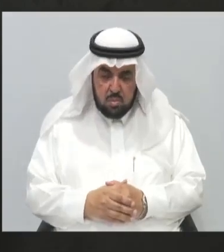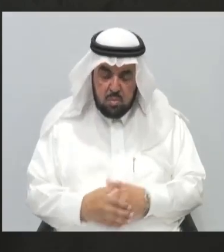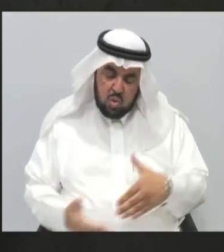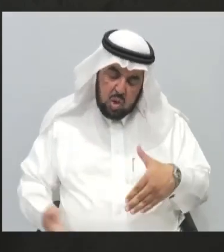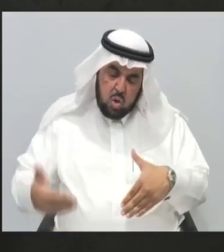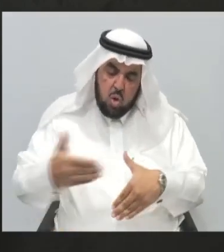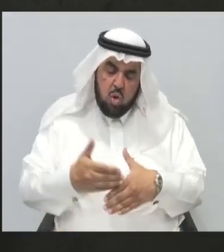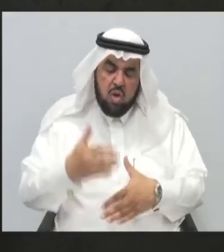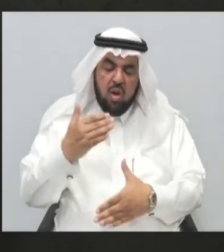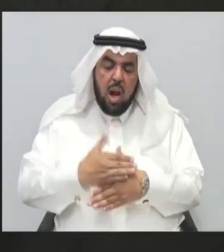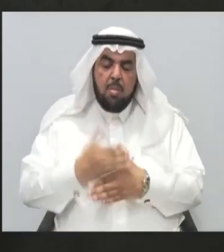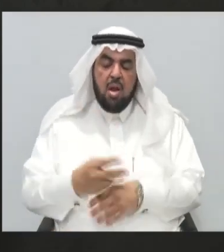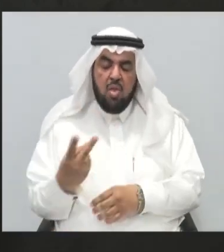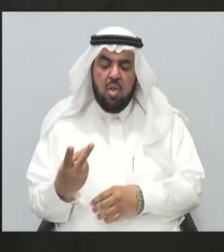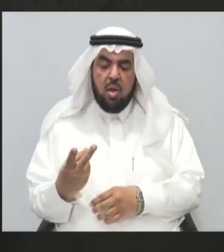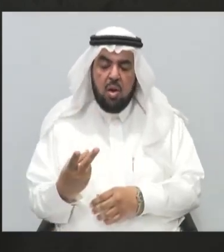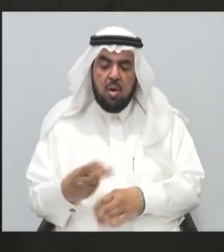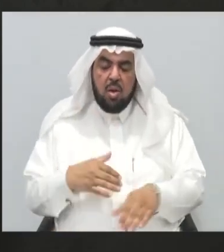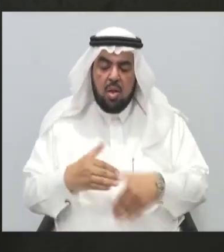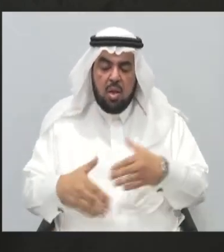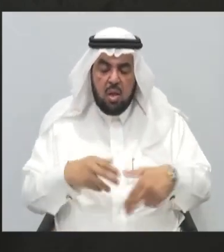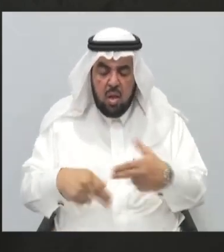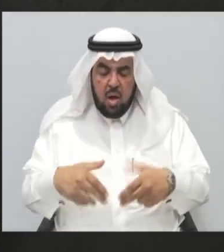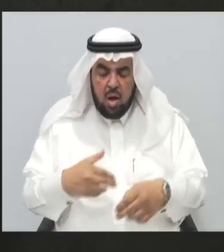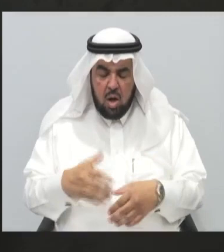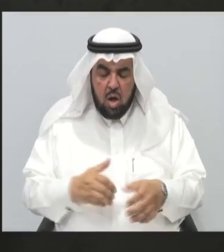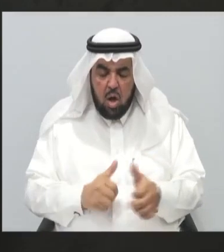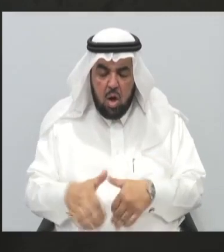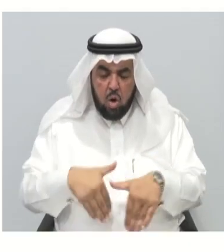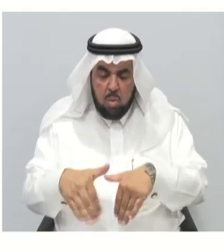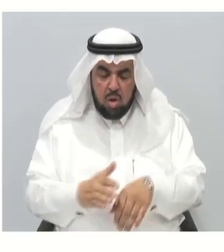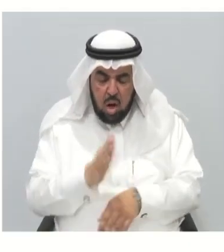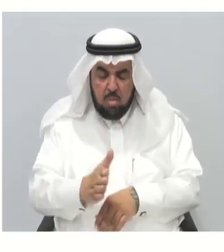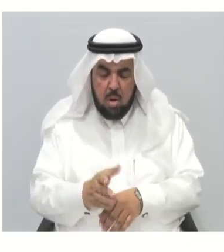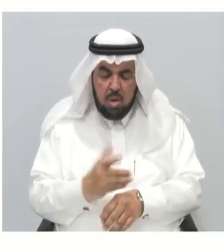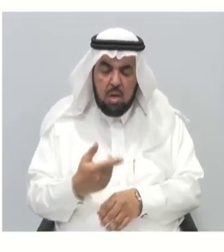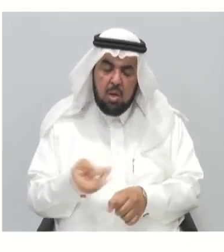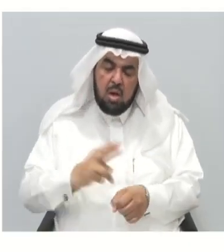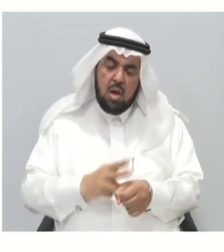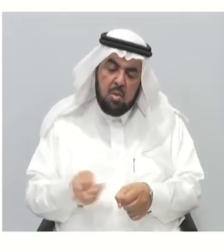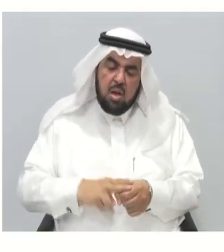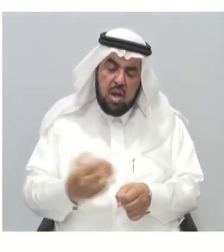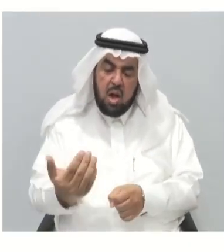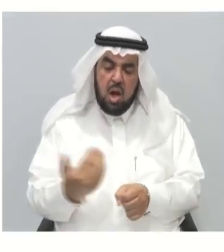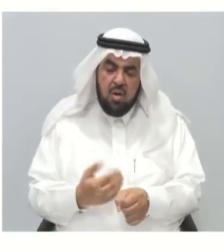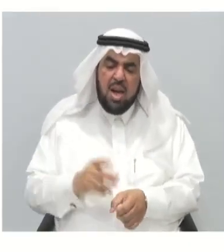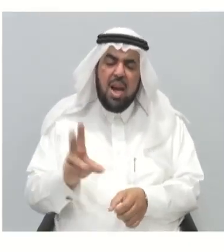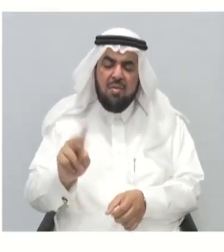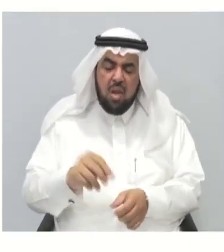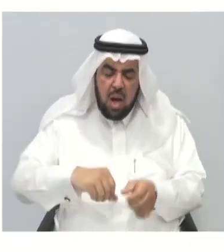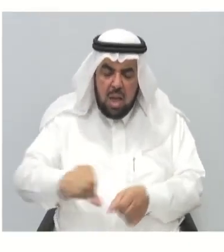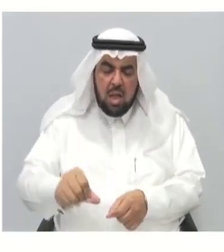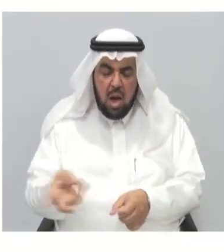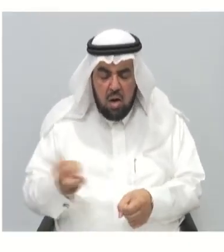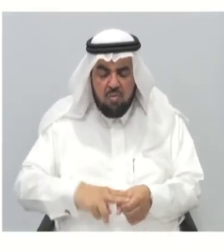لنضيف الان اللبنه الثانيه سيتحرك الروبوت اولا الى الامام ثم الى الخلف ليرسم خطا ثانيا فوق الخط